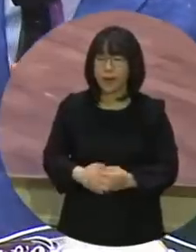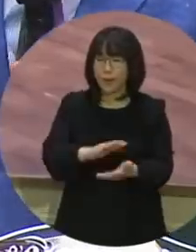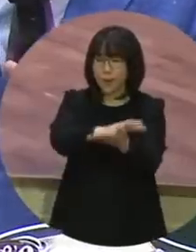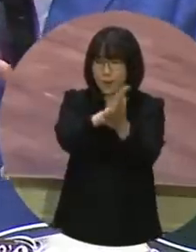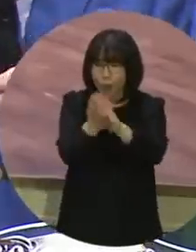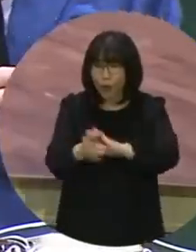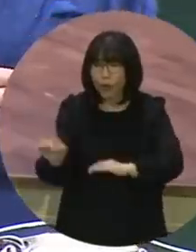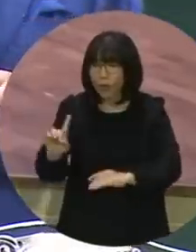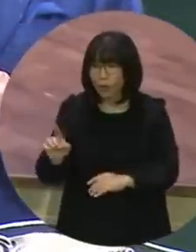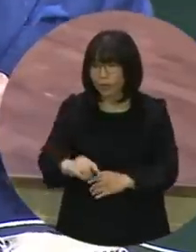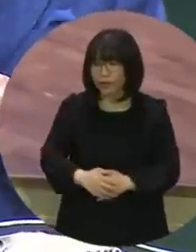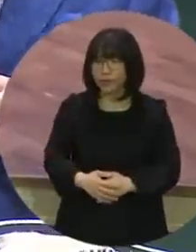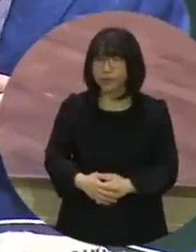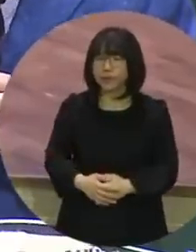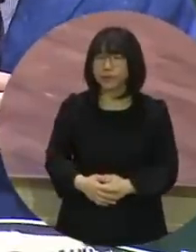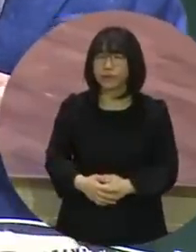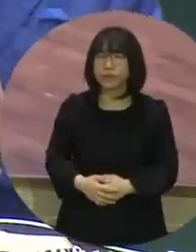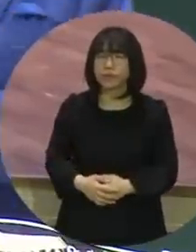세상 현장 변화.